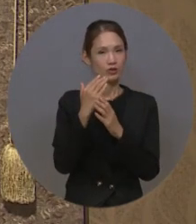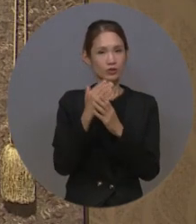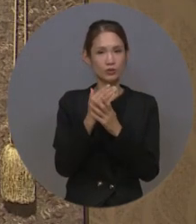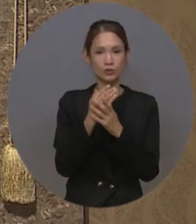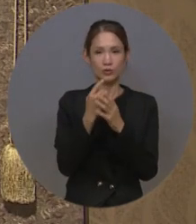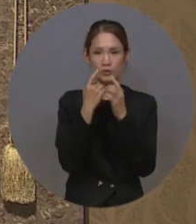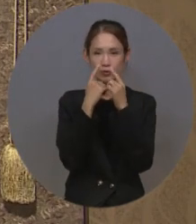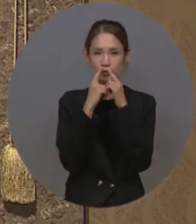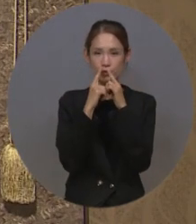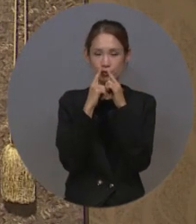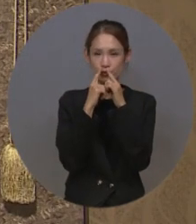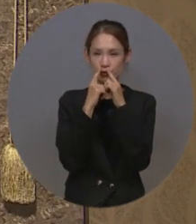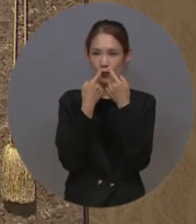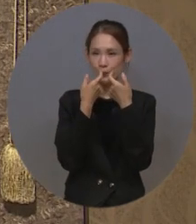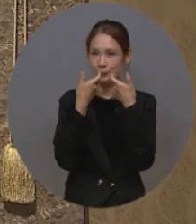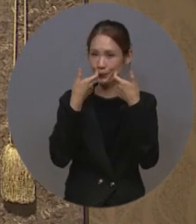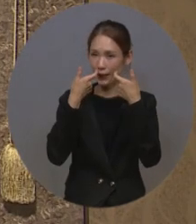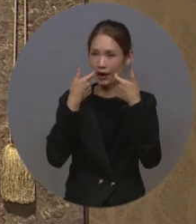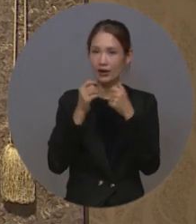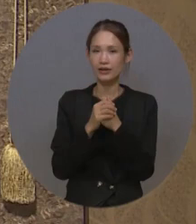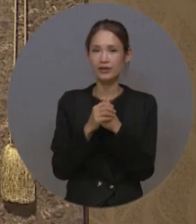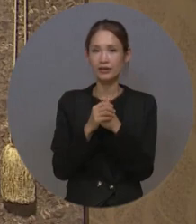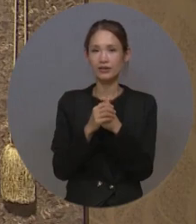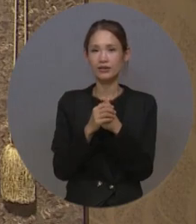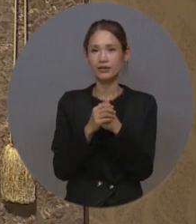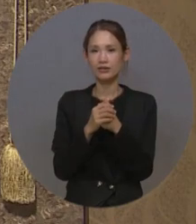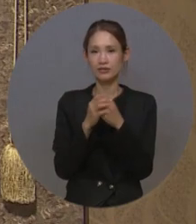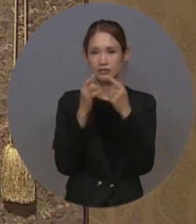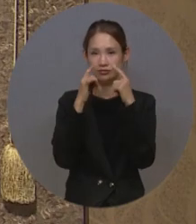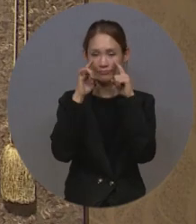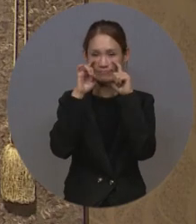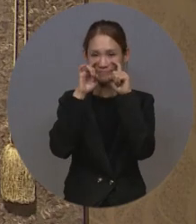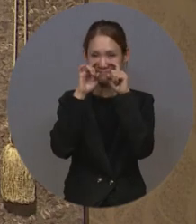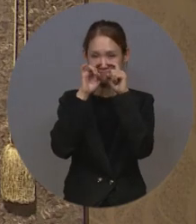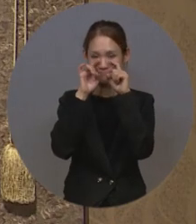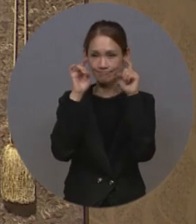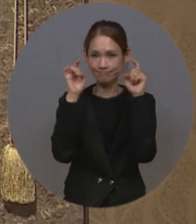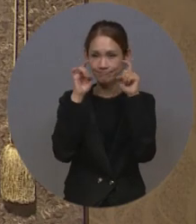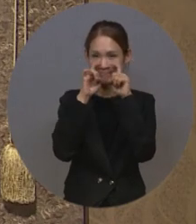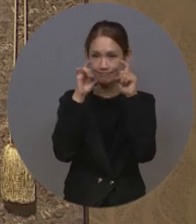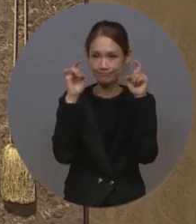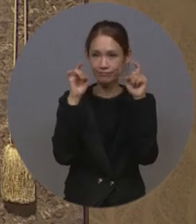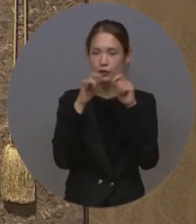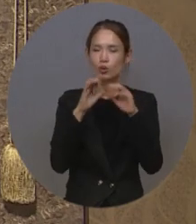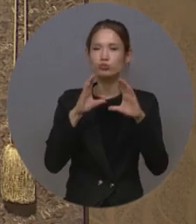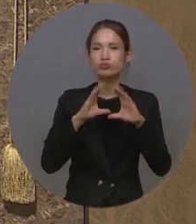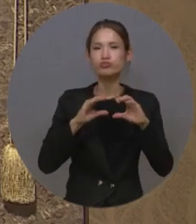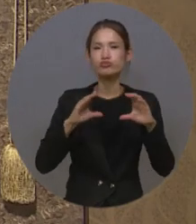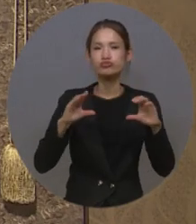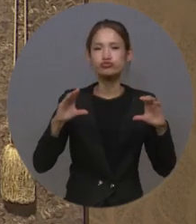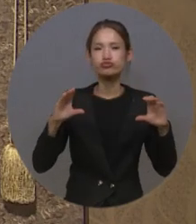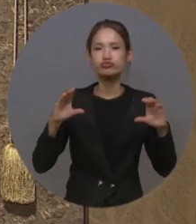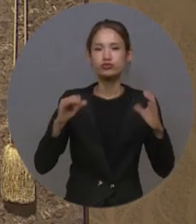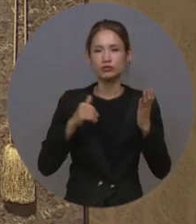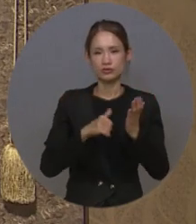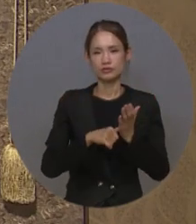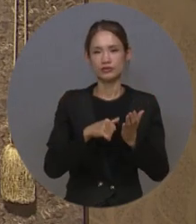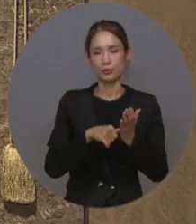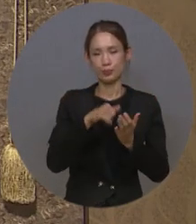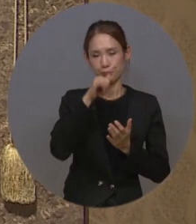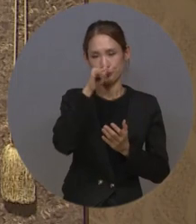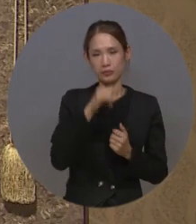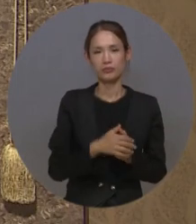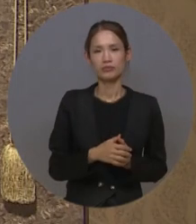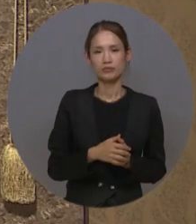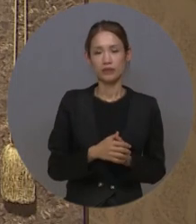이렇게 끼워가지고 딱 꽂으면 네. 여기가 열리면서 코골이가 굉장히 부드러워지는 예. 그런 제품도 있고